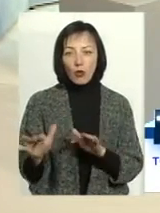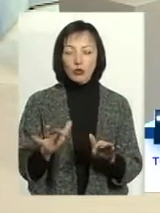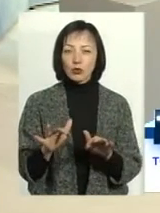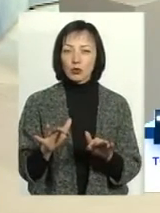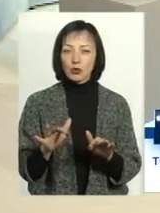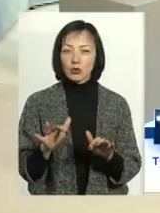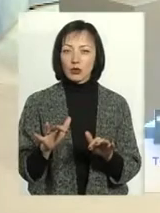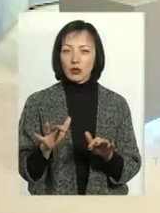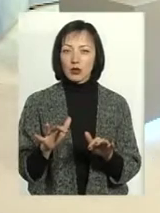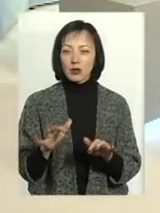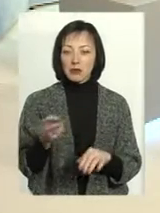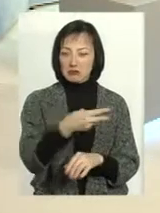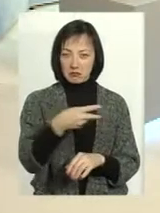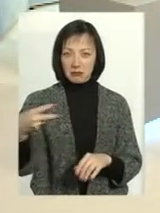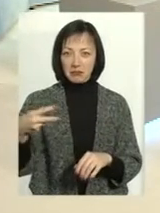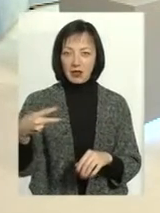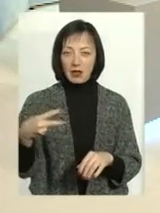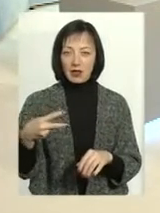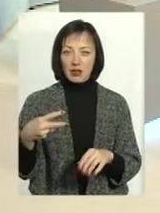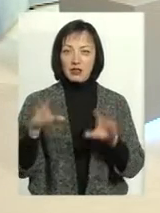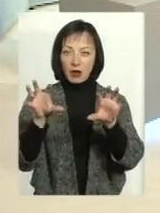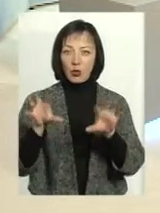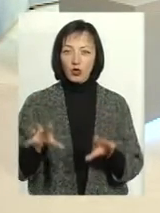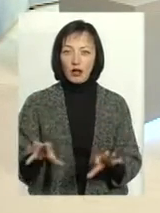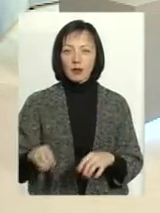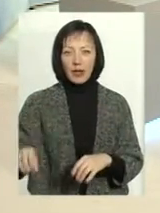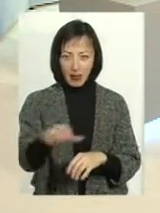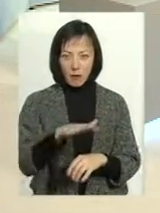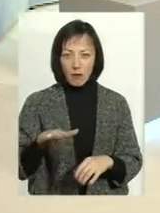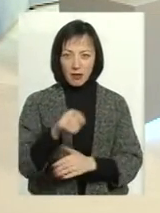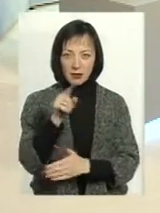вони тотожні з законодавством європейським?